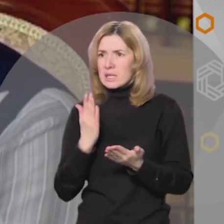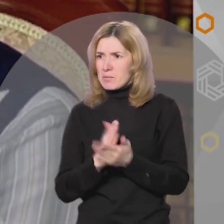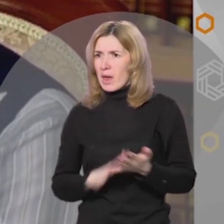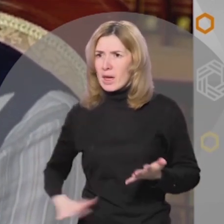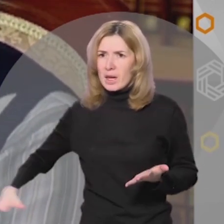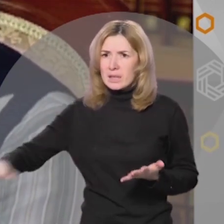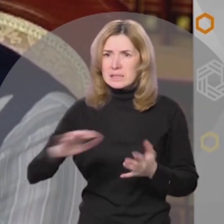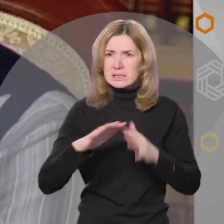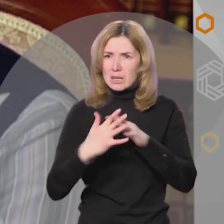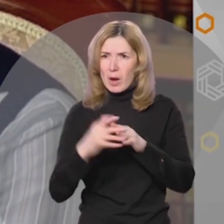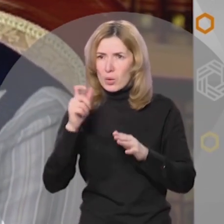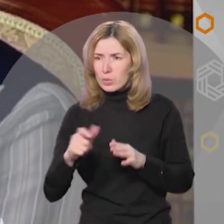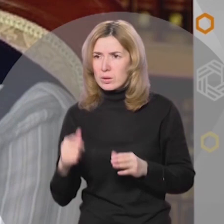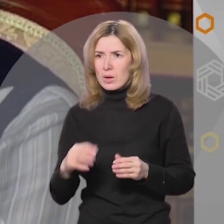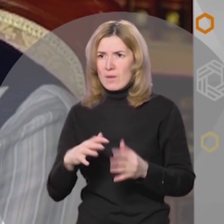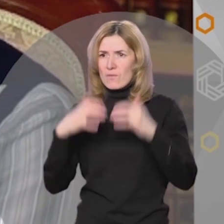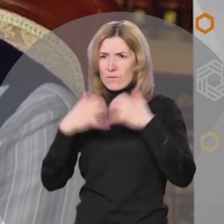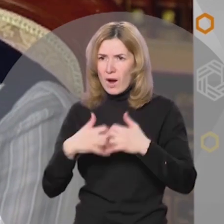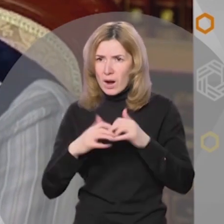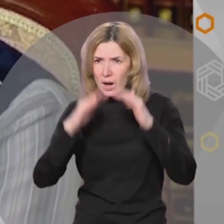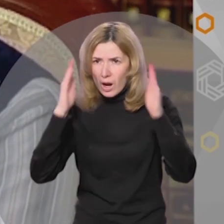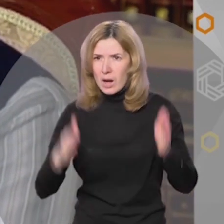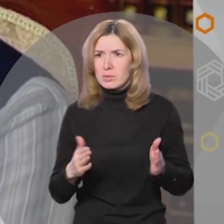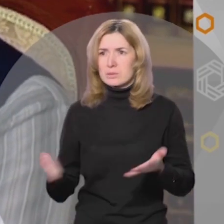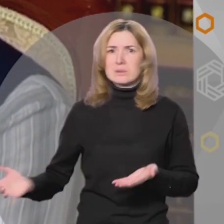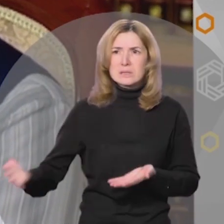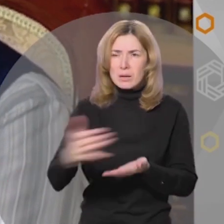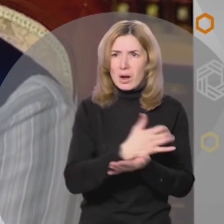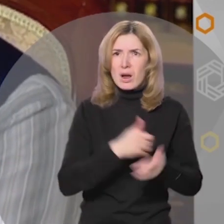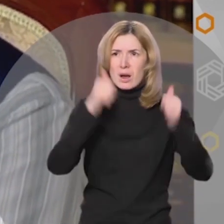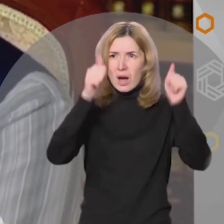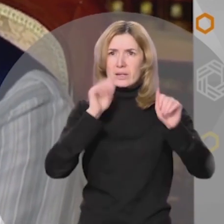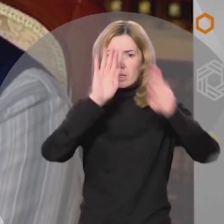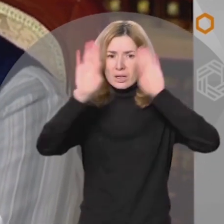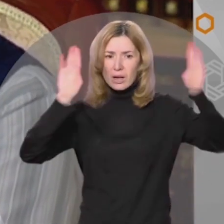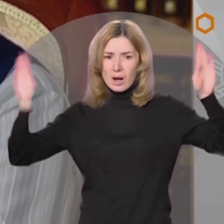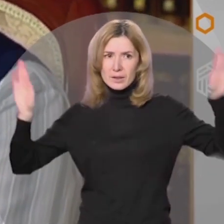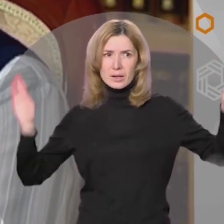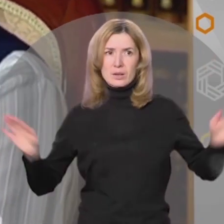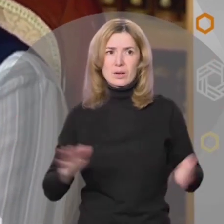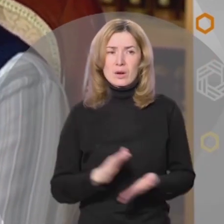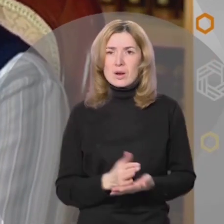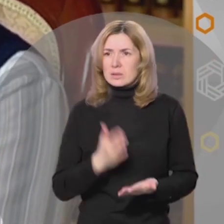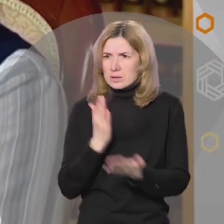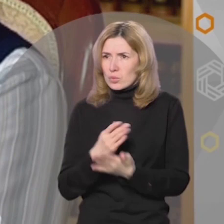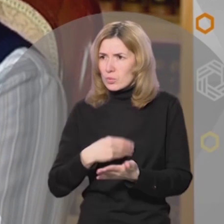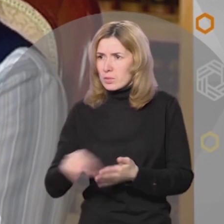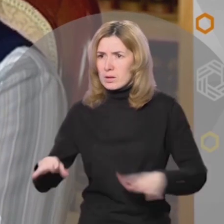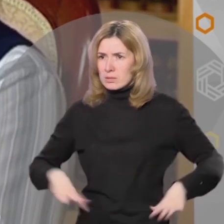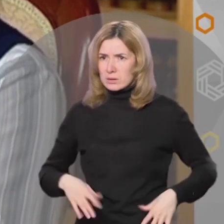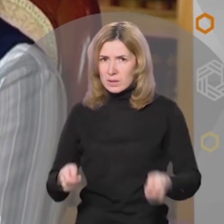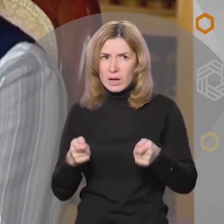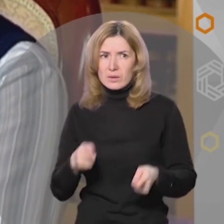людом, суконную фабрику, собрал картинную галерею, завел рысаков. Скоро